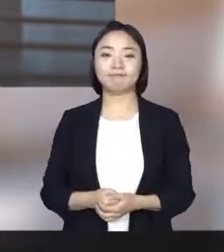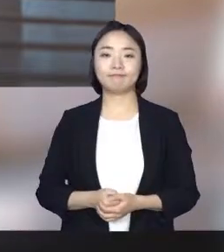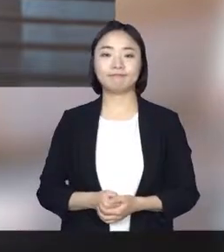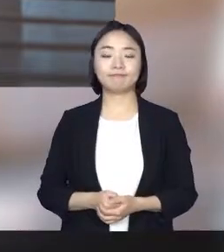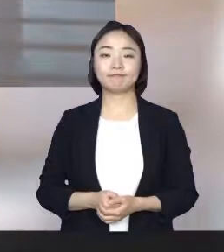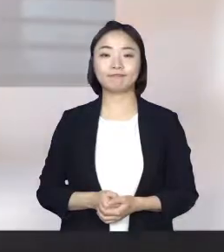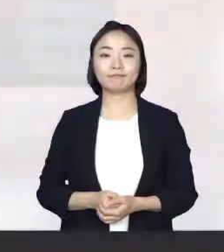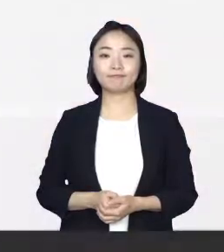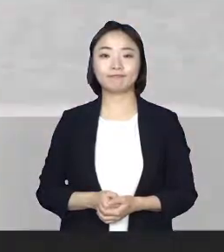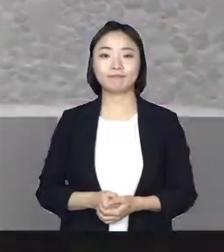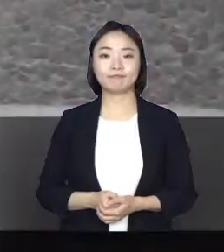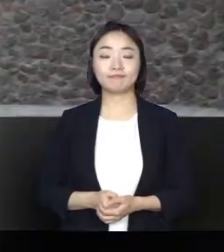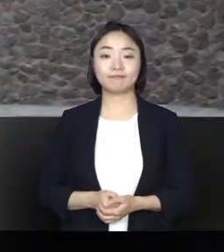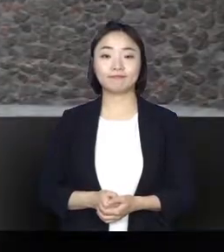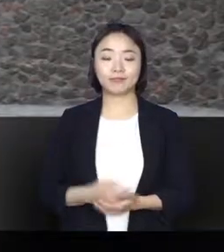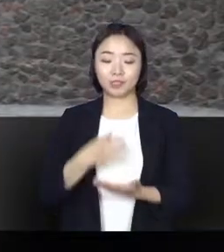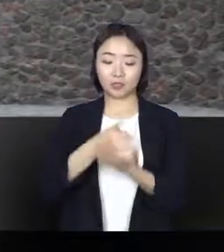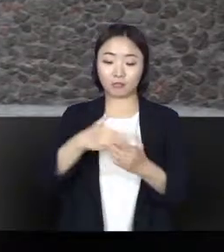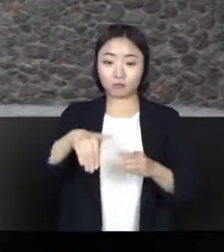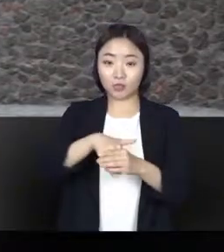바랍니다.